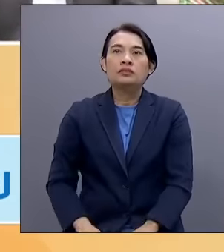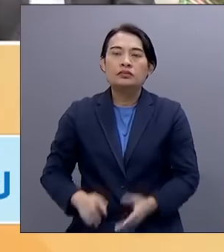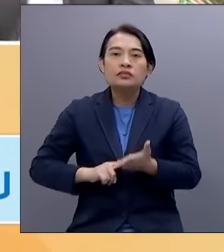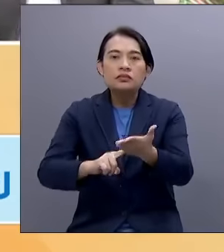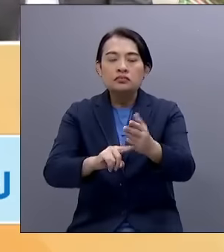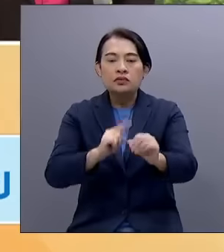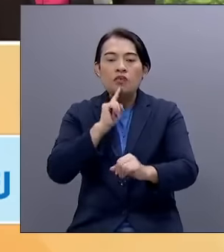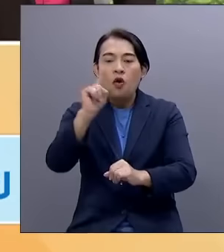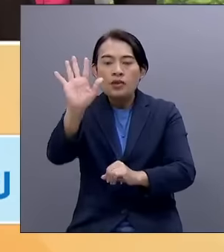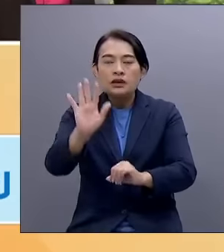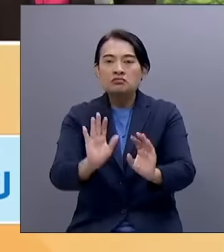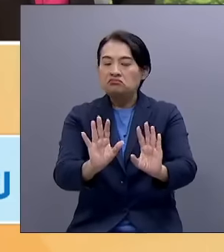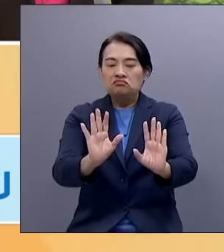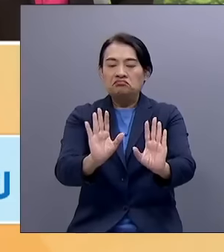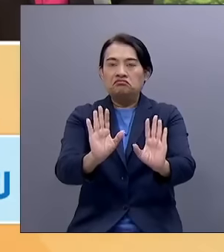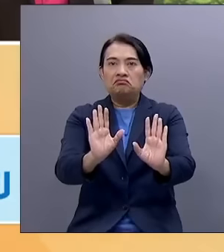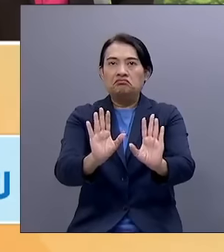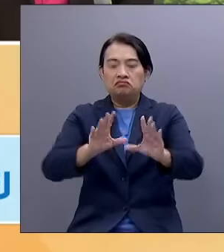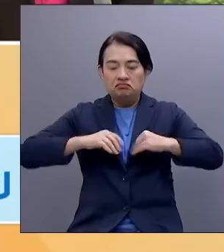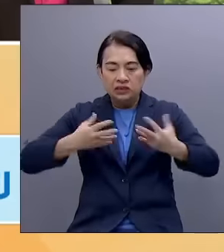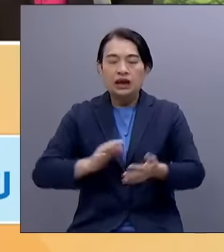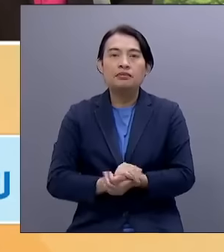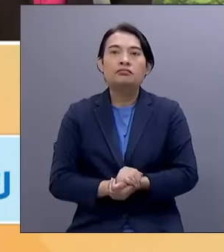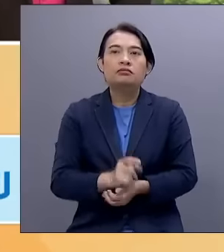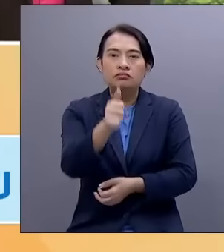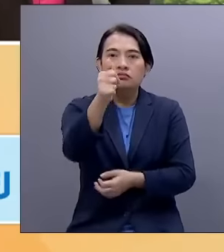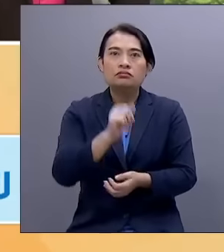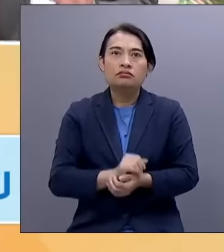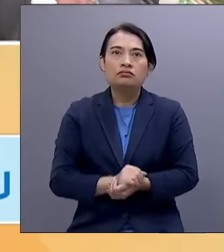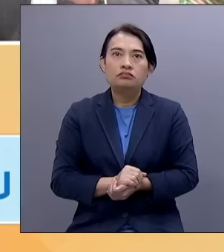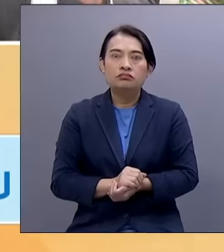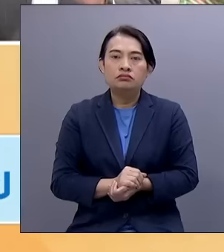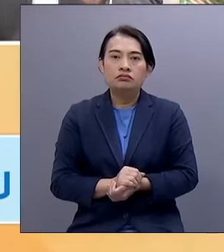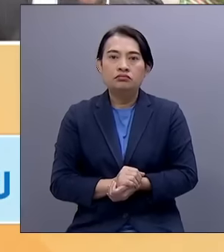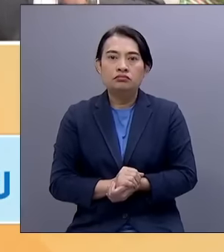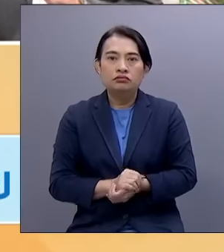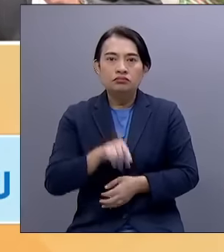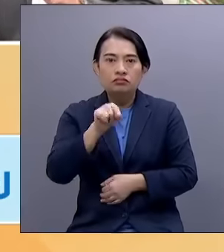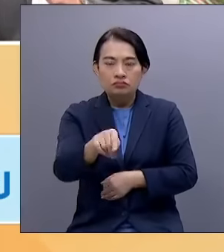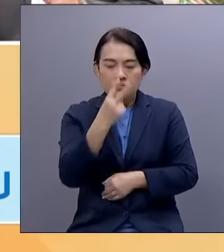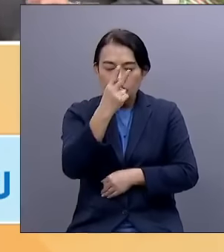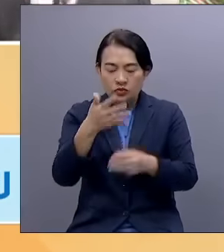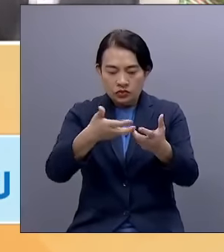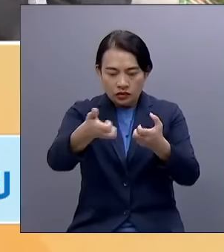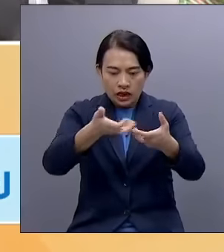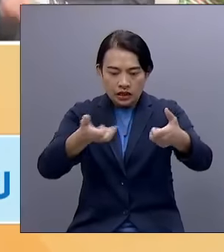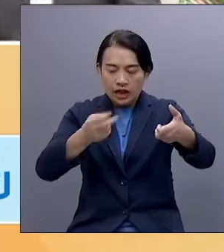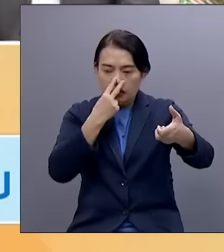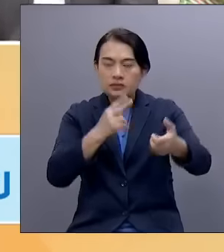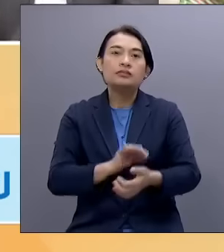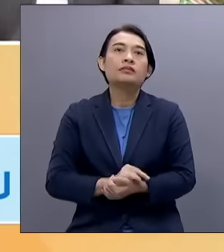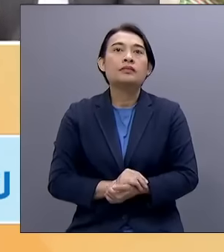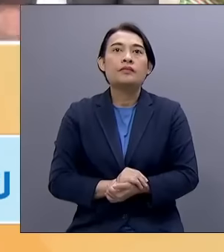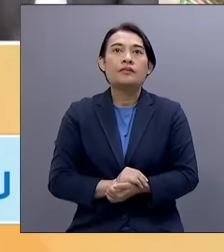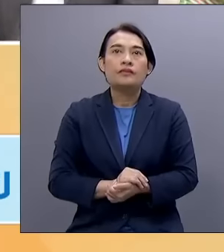ปฏิเสธเลยปิเไม่รับไม่รับเลยก็แปลว่าคุณทำเสียโอกาสของคุณเองพ่อค้าถูกถูกอันเนี้ยก็คือต้องไปแยกเป็นกรณีรณีไปทีนี้เนี่ยไอ้เรื่อง